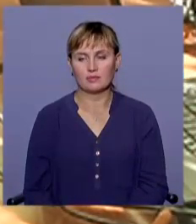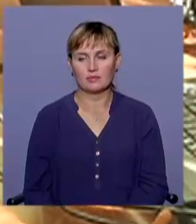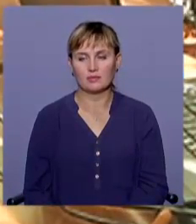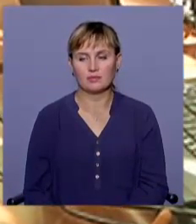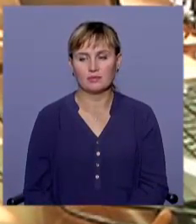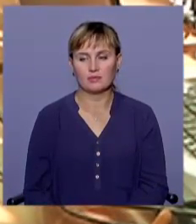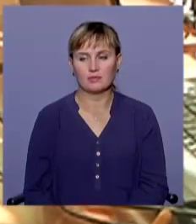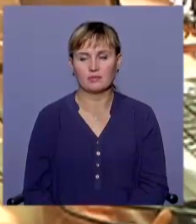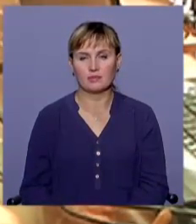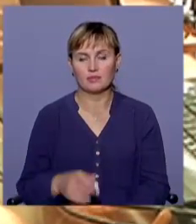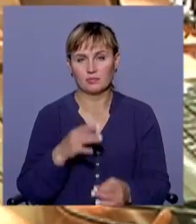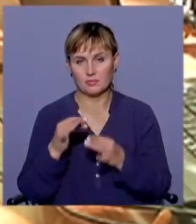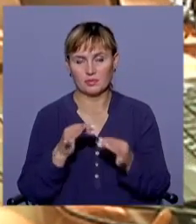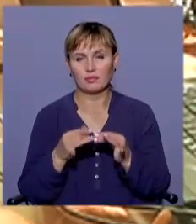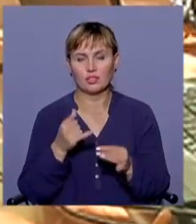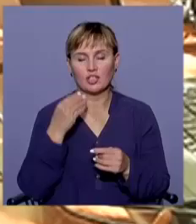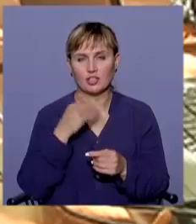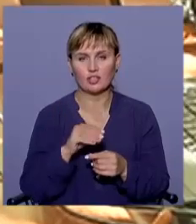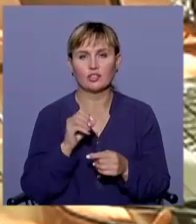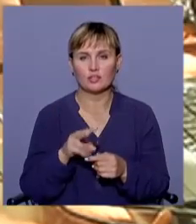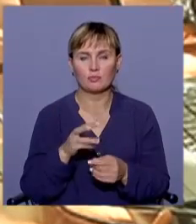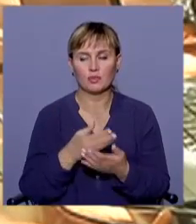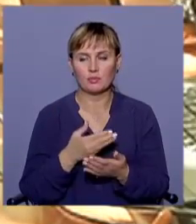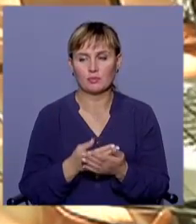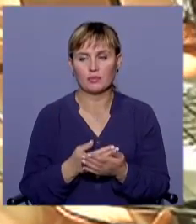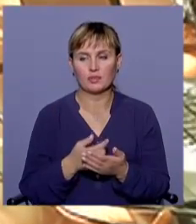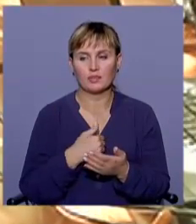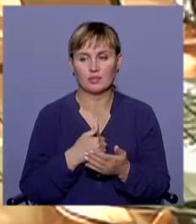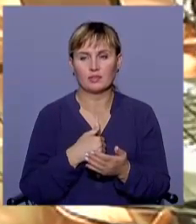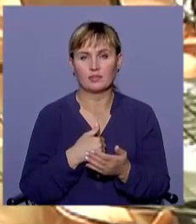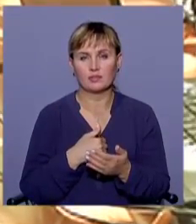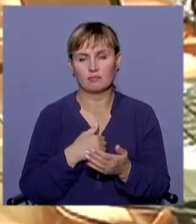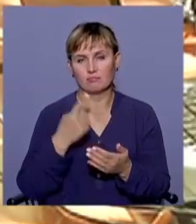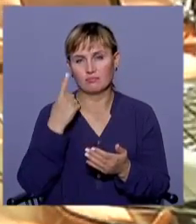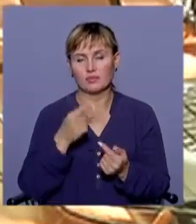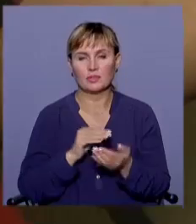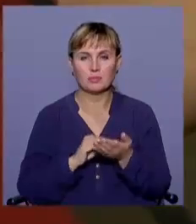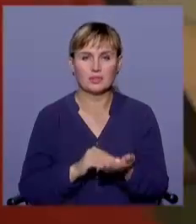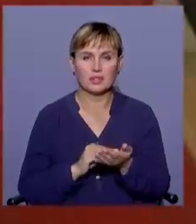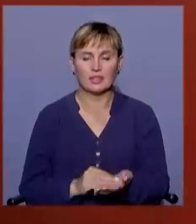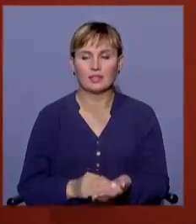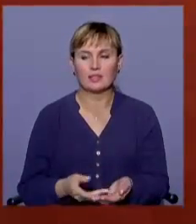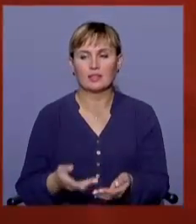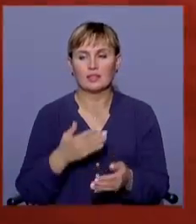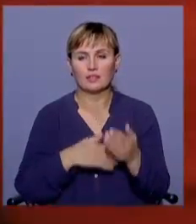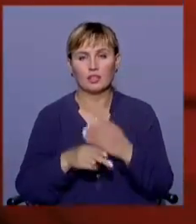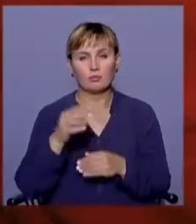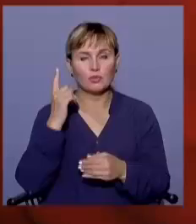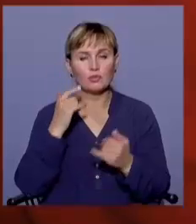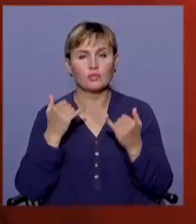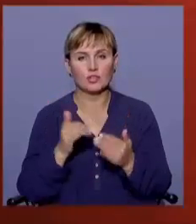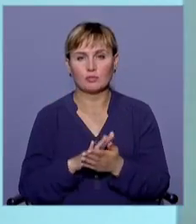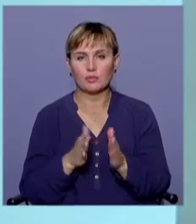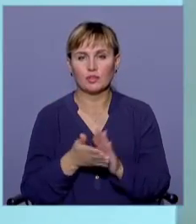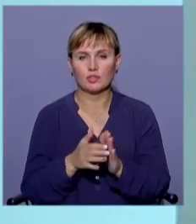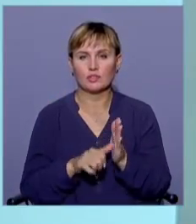Консультация идет качественнее, чем, например, я бы там рисовала бы или писала бы. Инвалидам по слуху сейчас